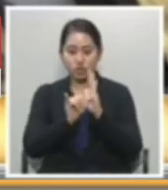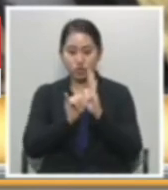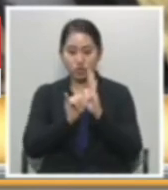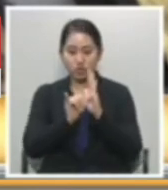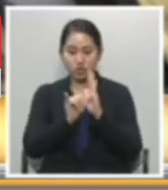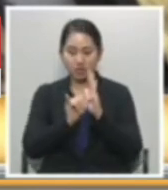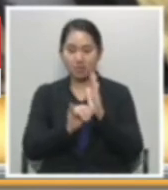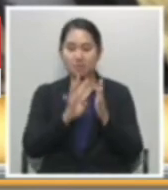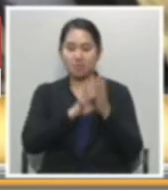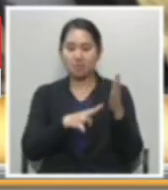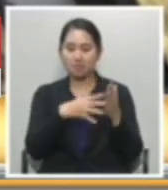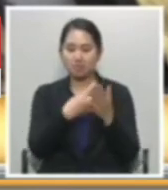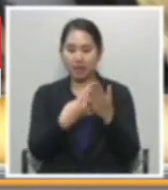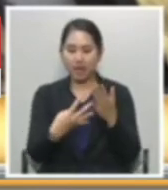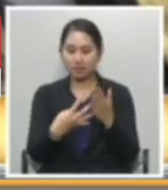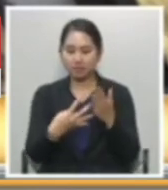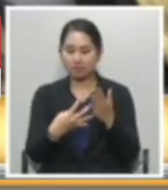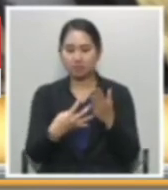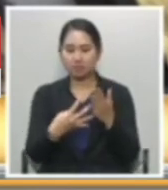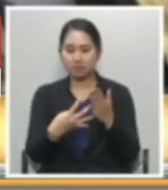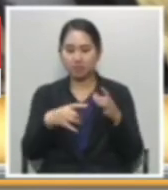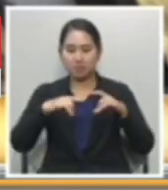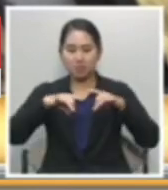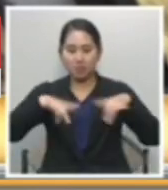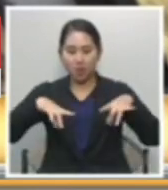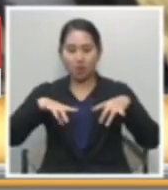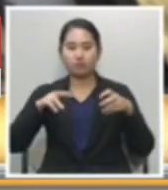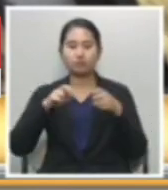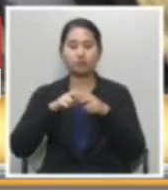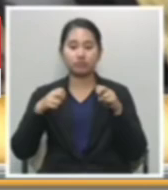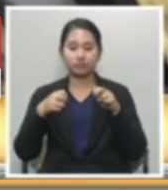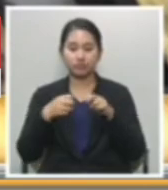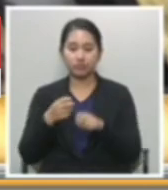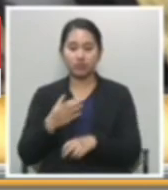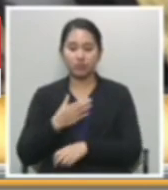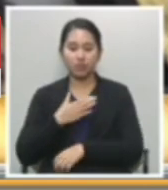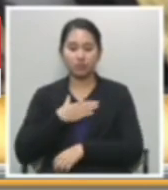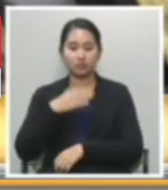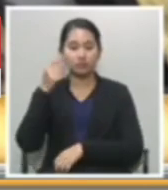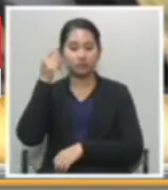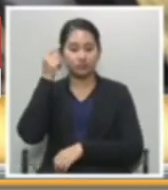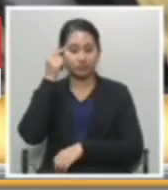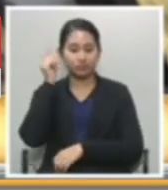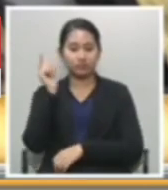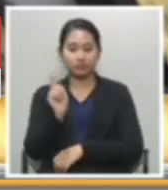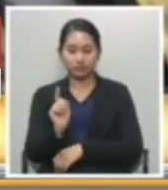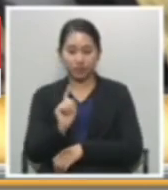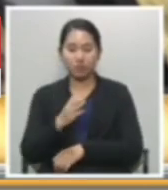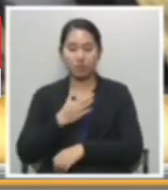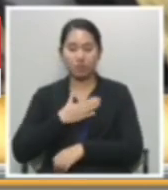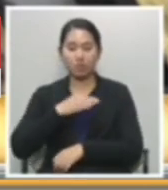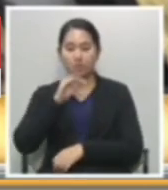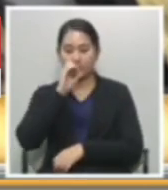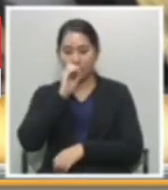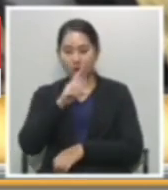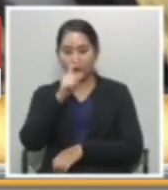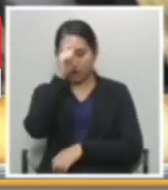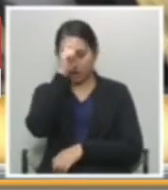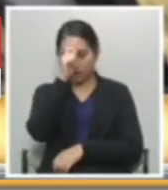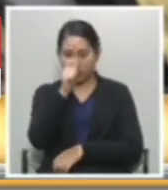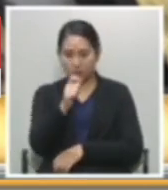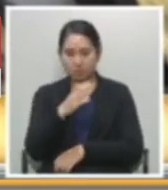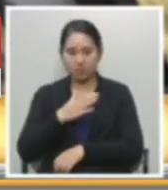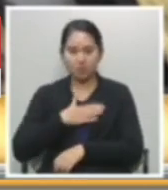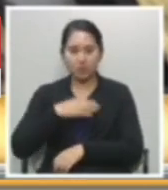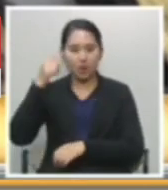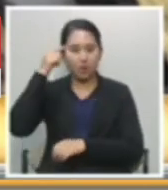ถูกต้องนะสิ่งอันนี้แหละครับท่านประธานทำให้ผมเรียนด้วยความเคารพว่ามีความหมดหวังกับ